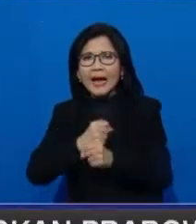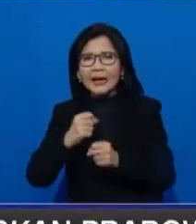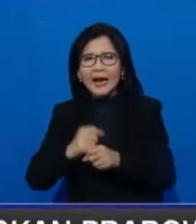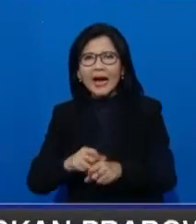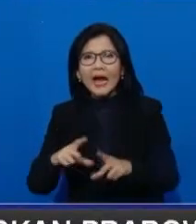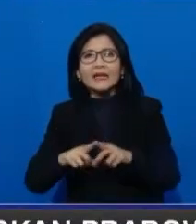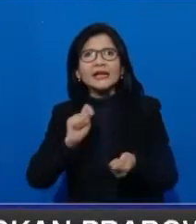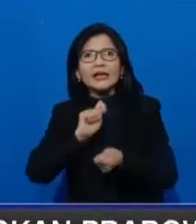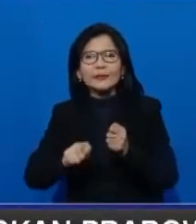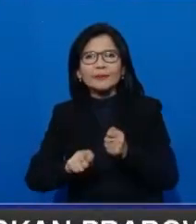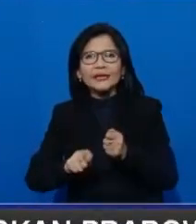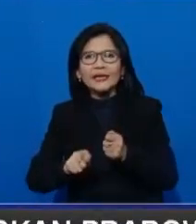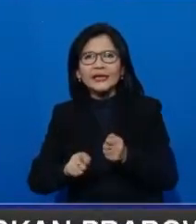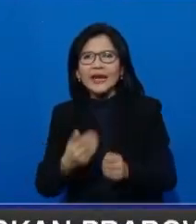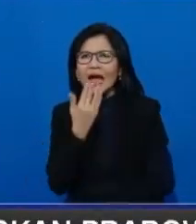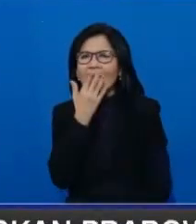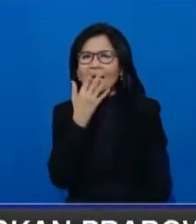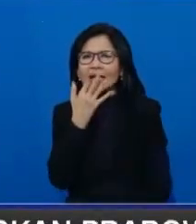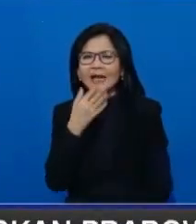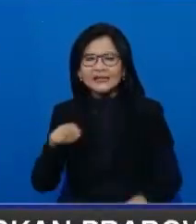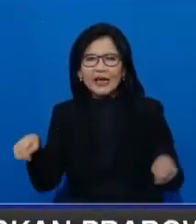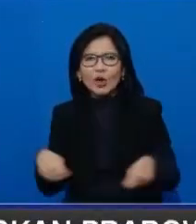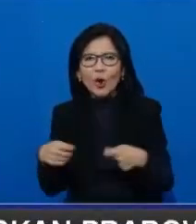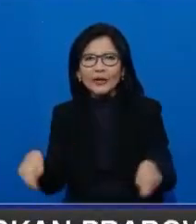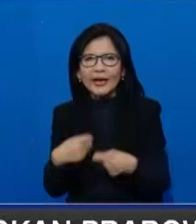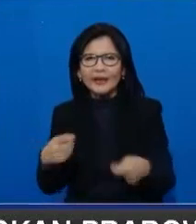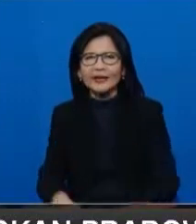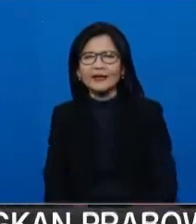goreng. Wadahnya pun unik menggunakan kulit dari buah naganya.